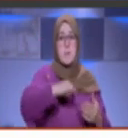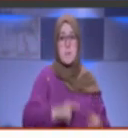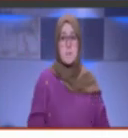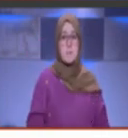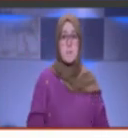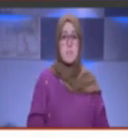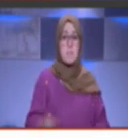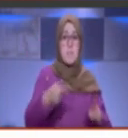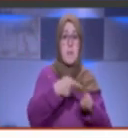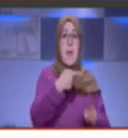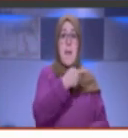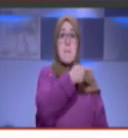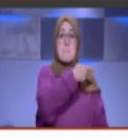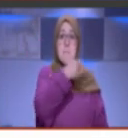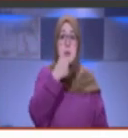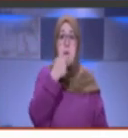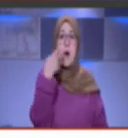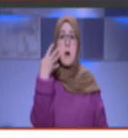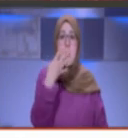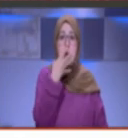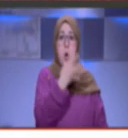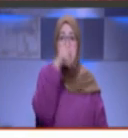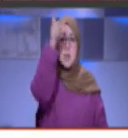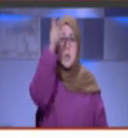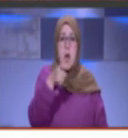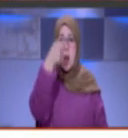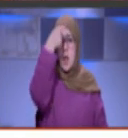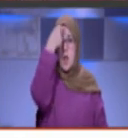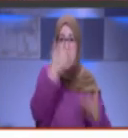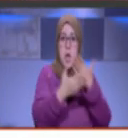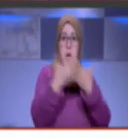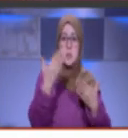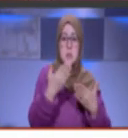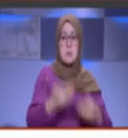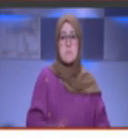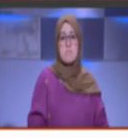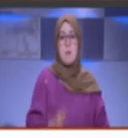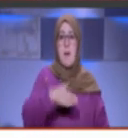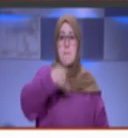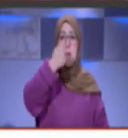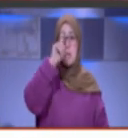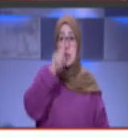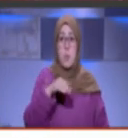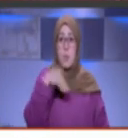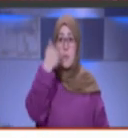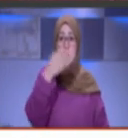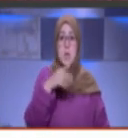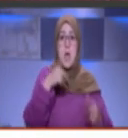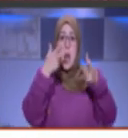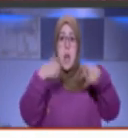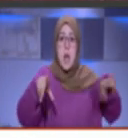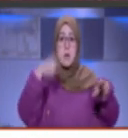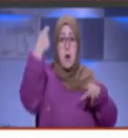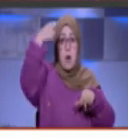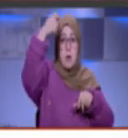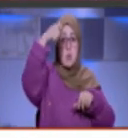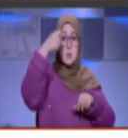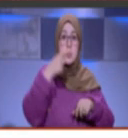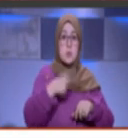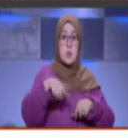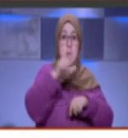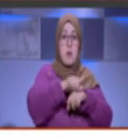بلغ 144 حالة، وذلك بعد يوم واحد فقط من إعلان رئيس الحكومة تشينزو آبي حالة